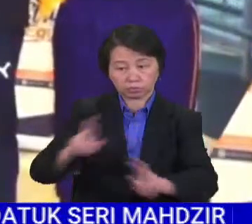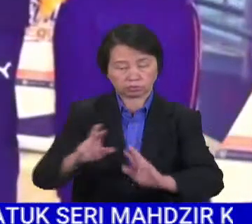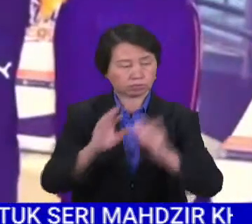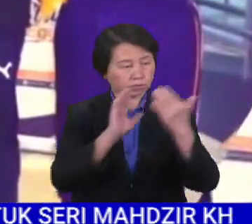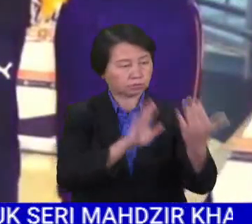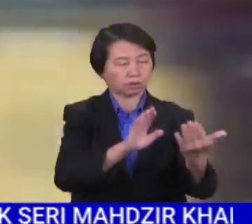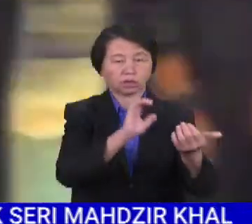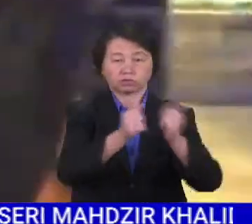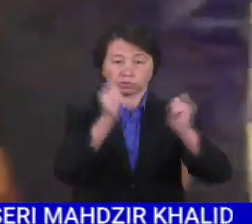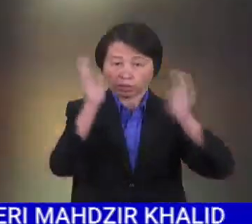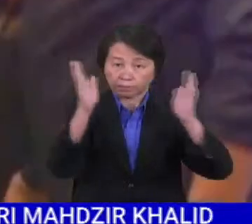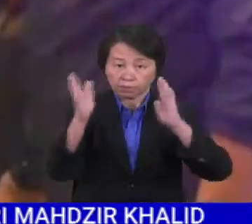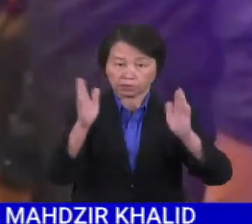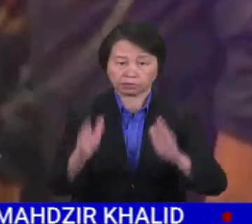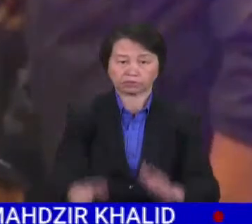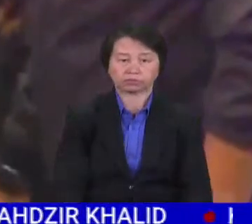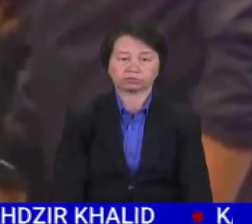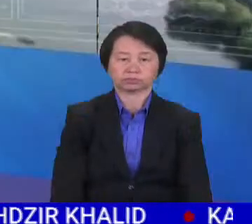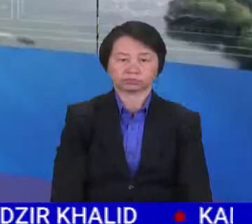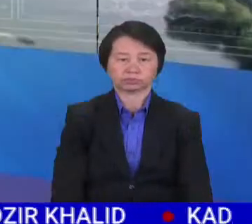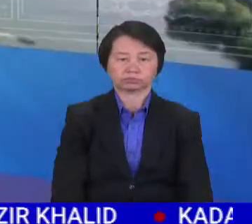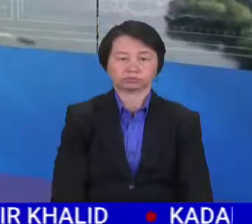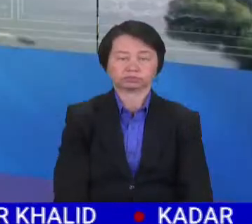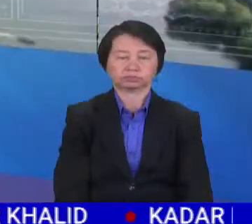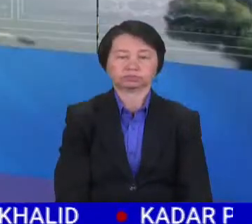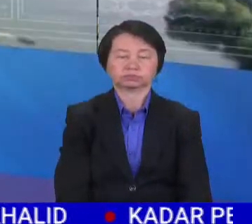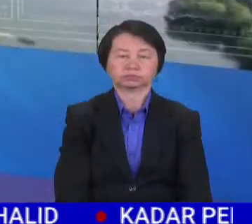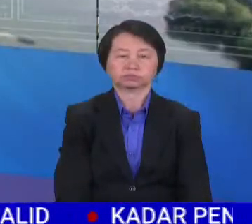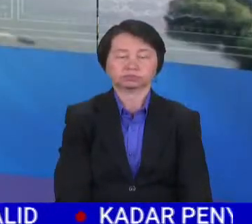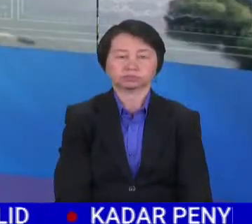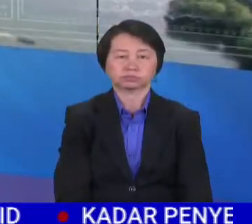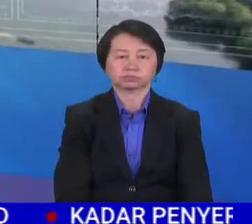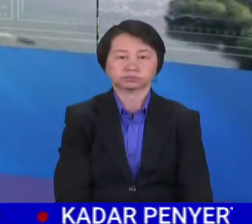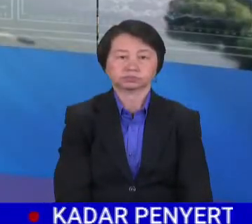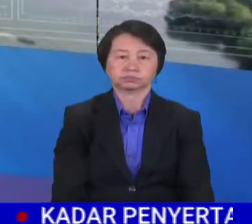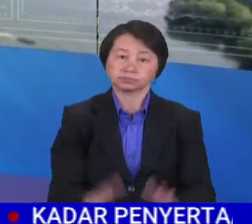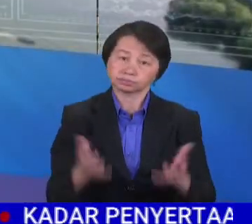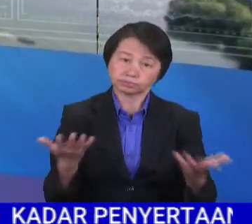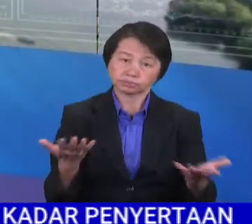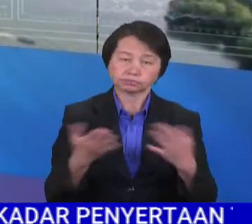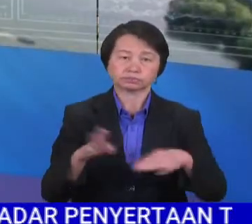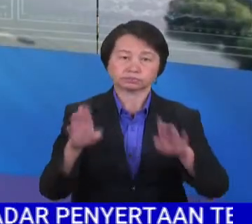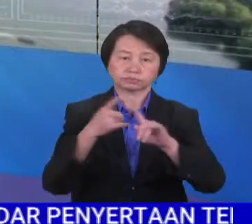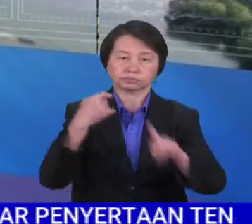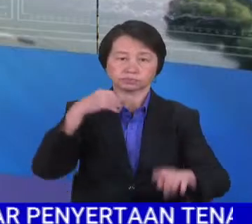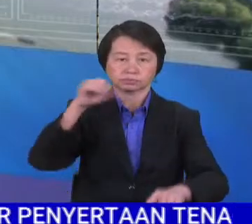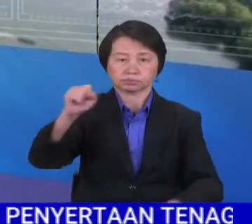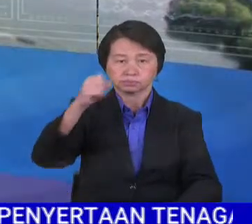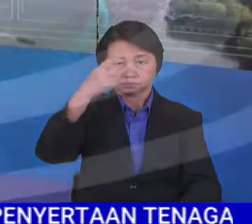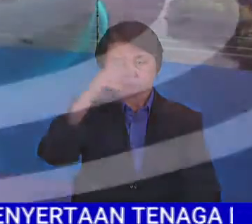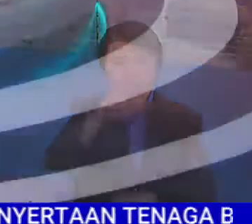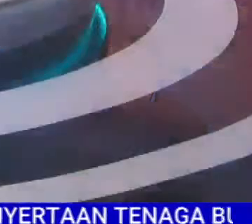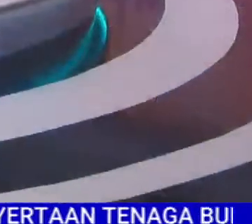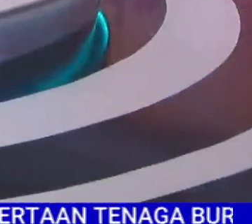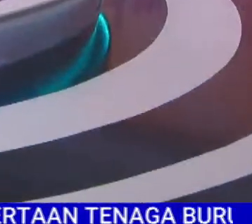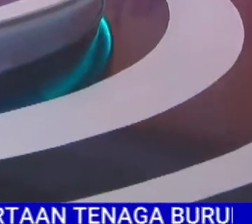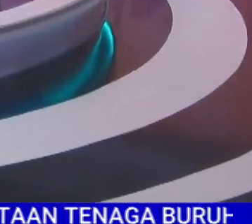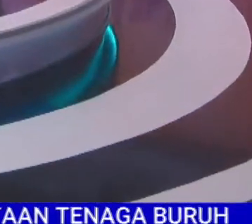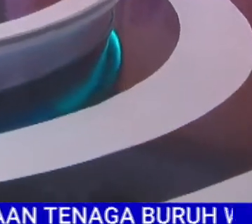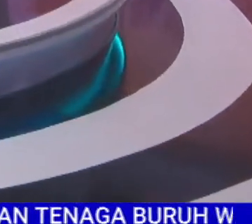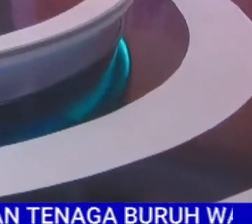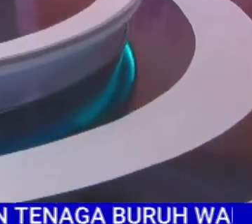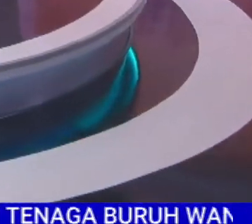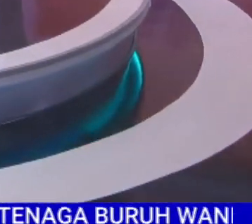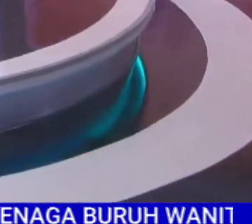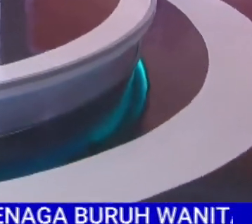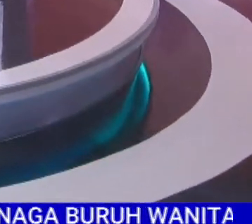menghadapi Sukma kali ini the scene perempuan berita dari Sabah untuk petani Dia Greysia